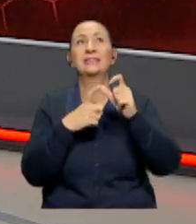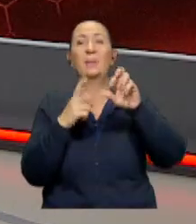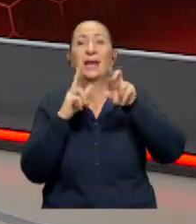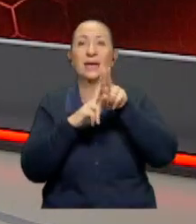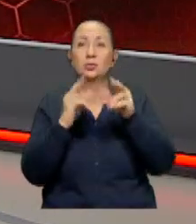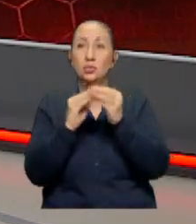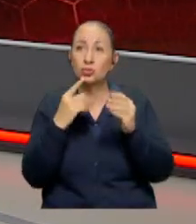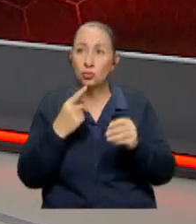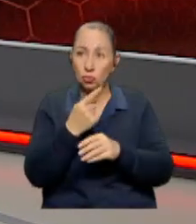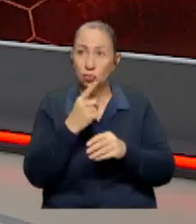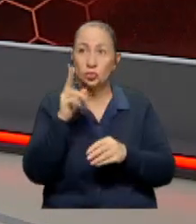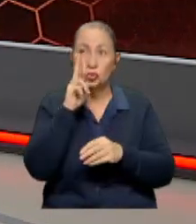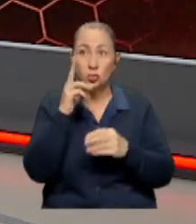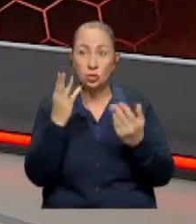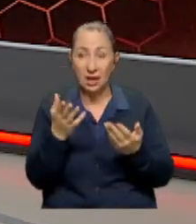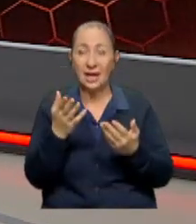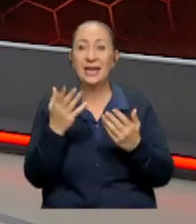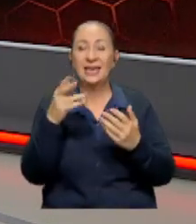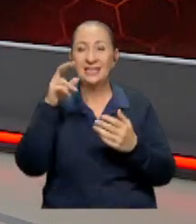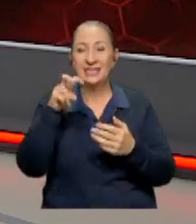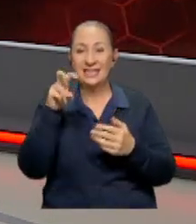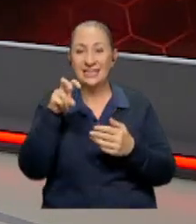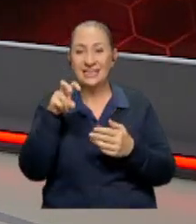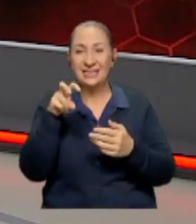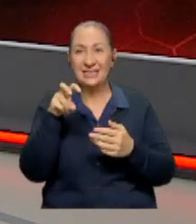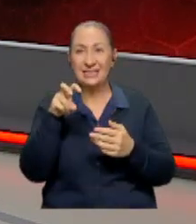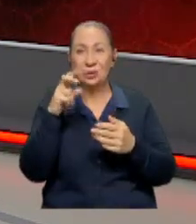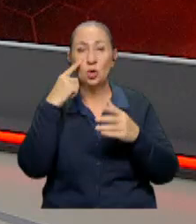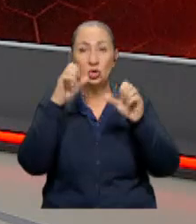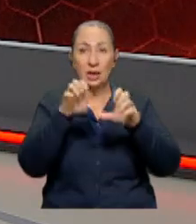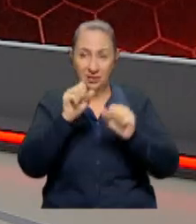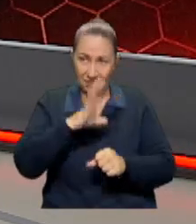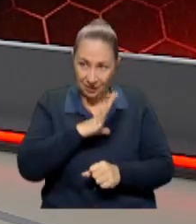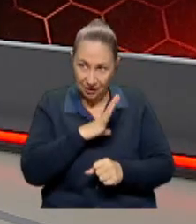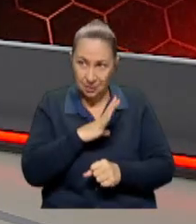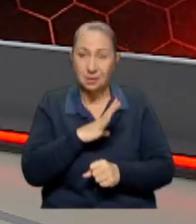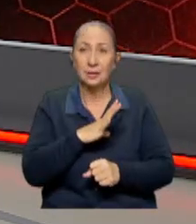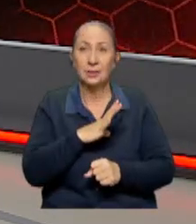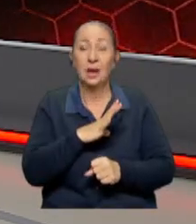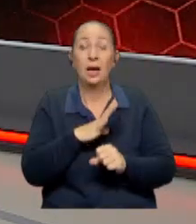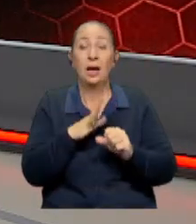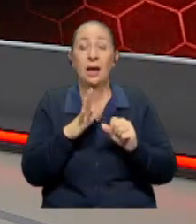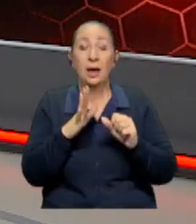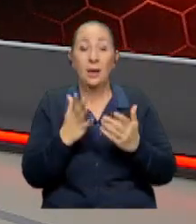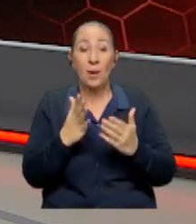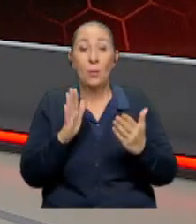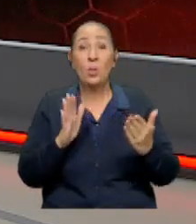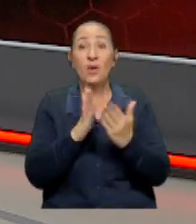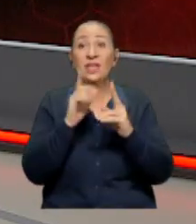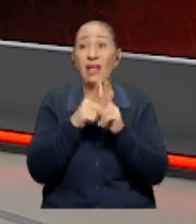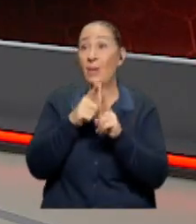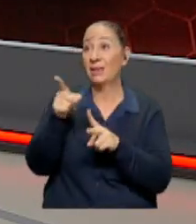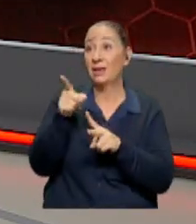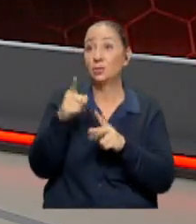SPK'nın suç duyurusu sonucunda işte 8 gözaltı var. Ama muhalefet